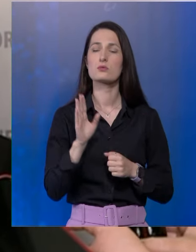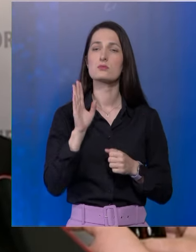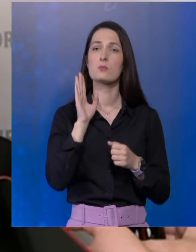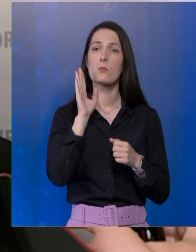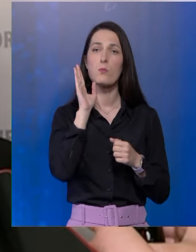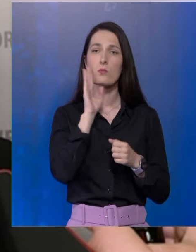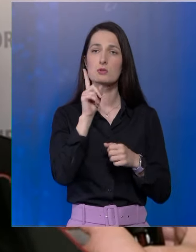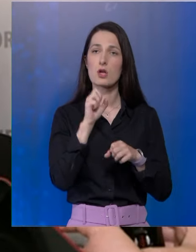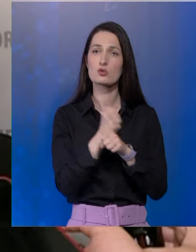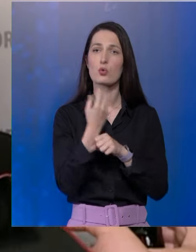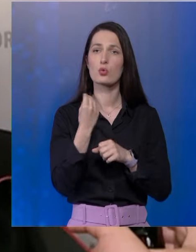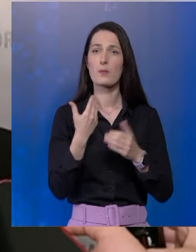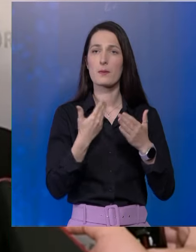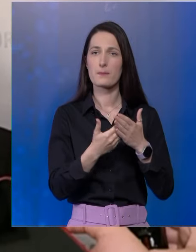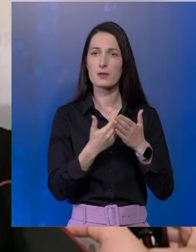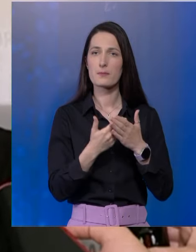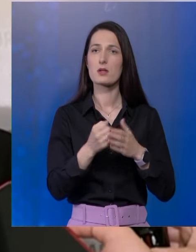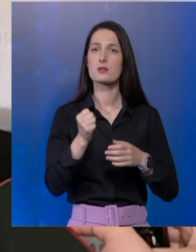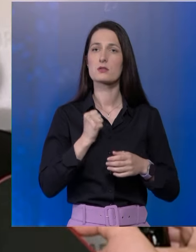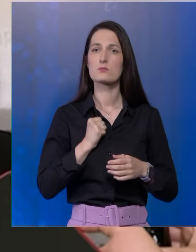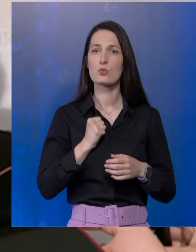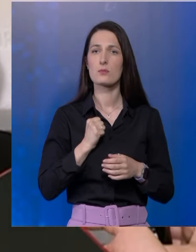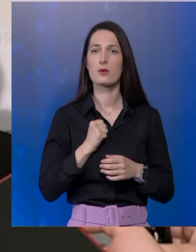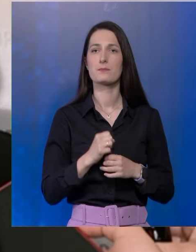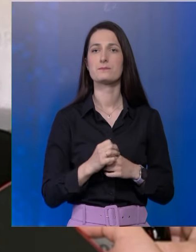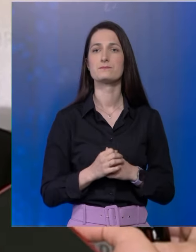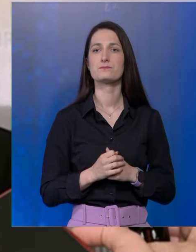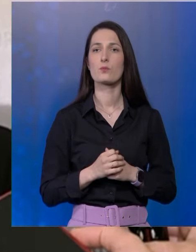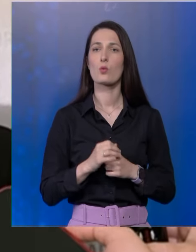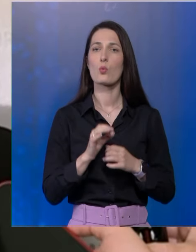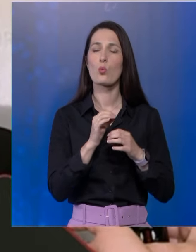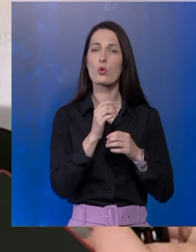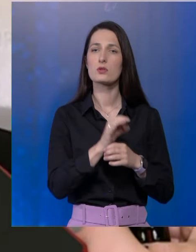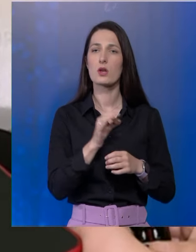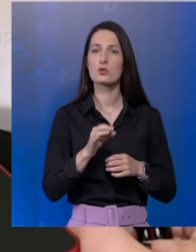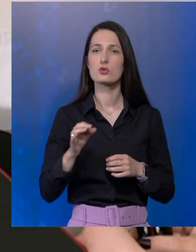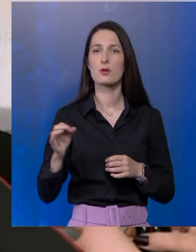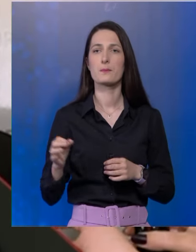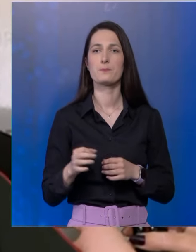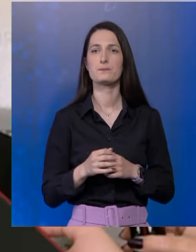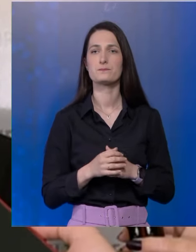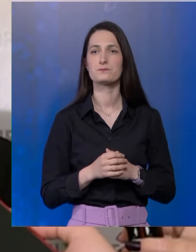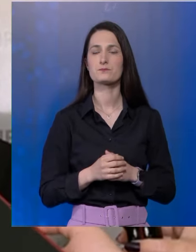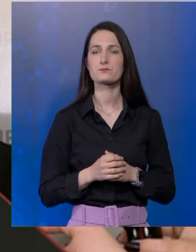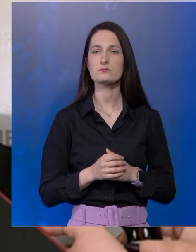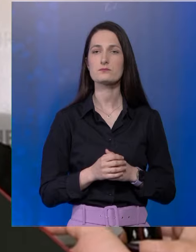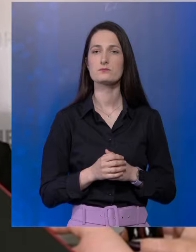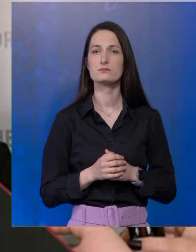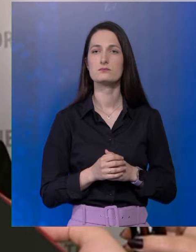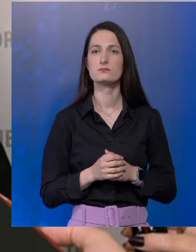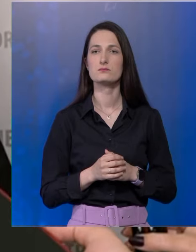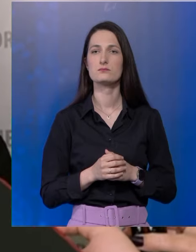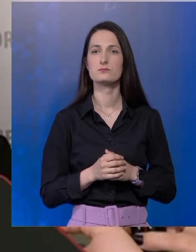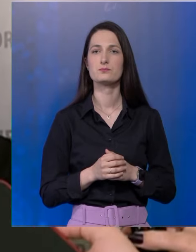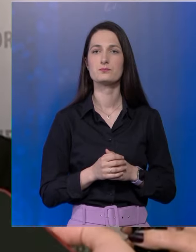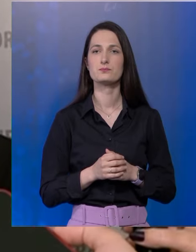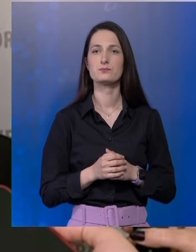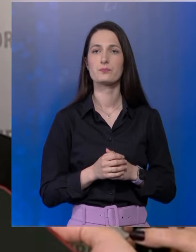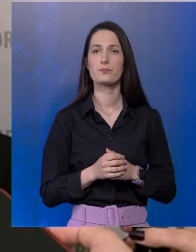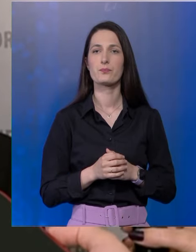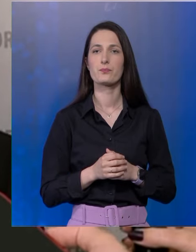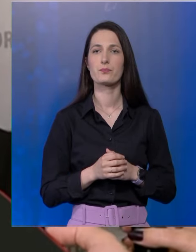jedne anomalije kad govorimo o generalnoj retorici. Nadalje, smanjuje ukupnu